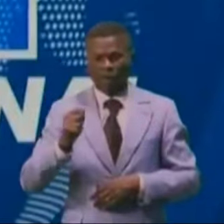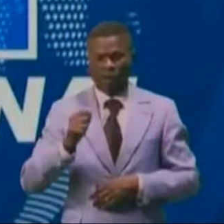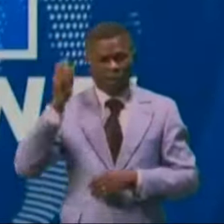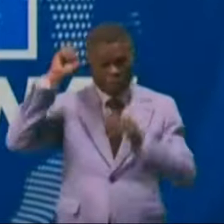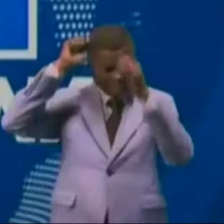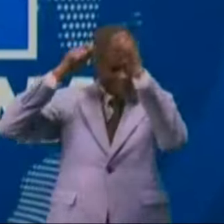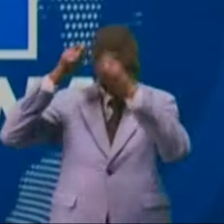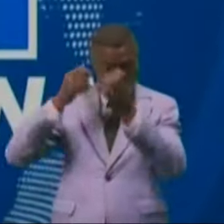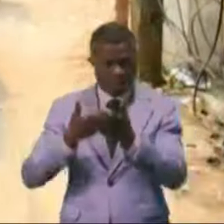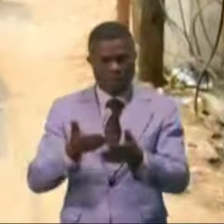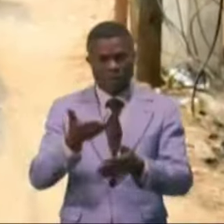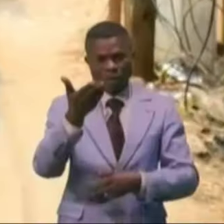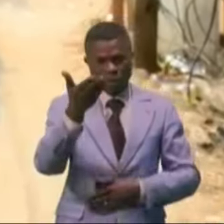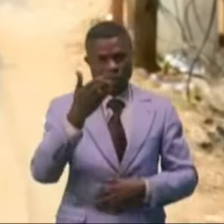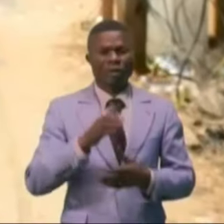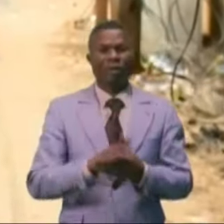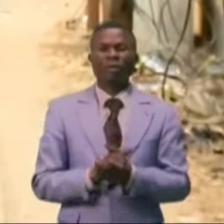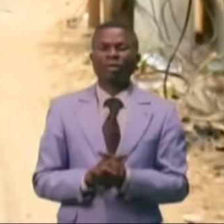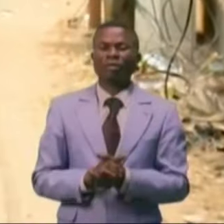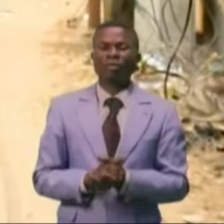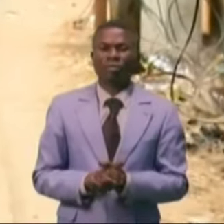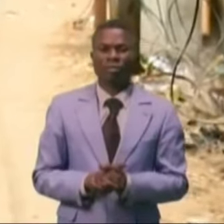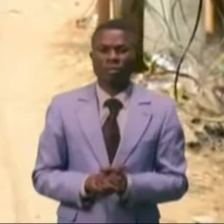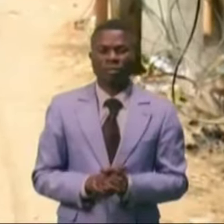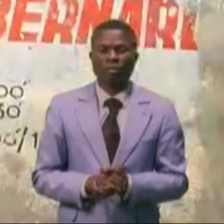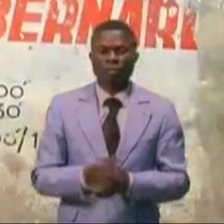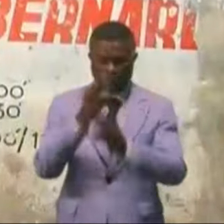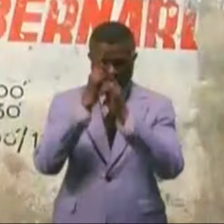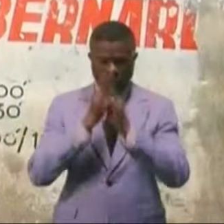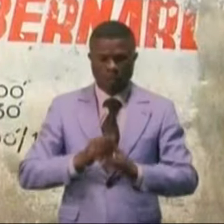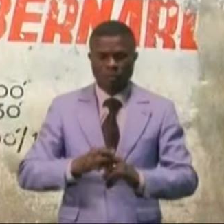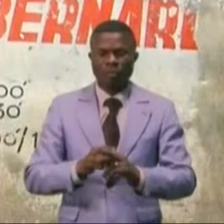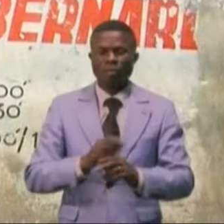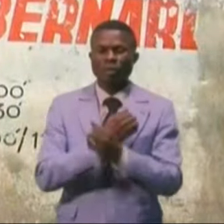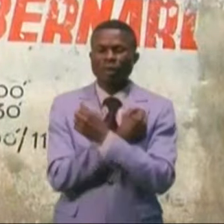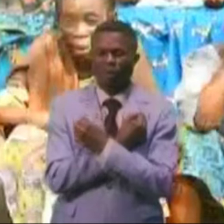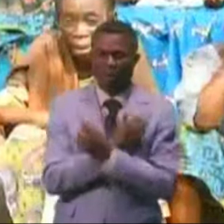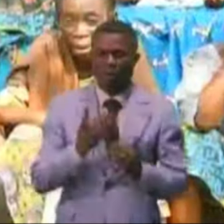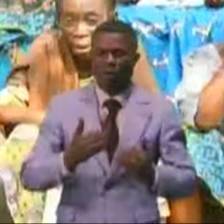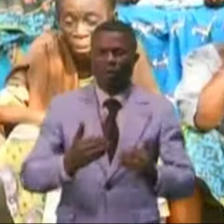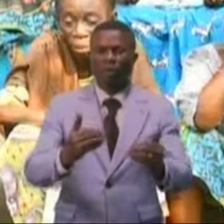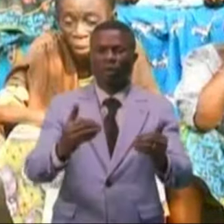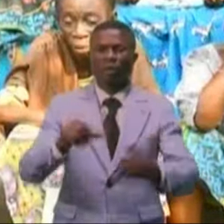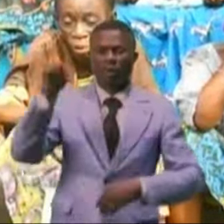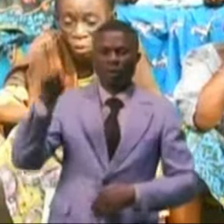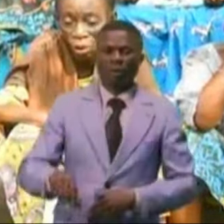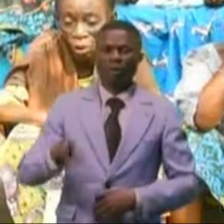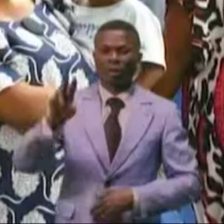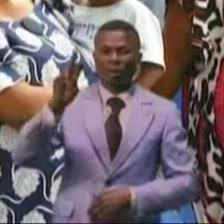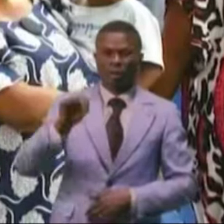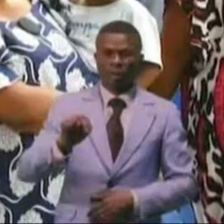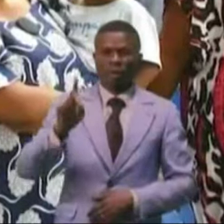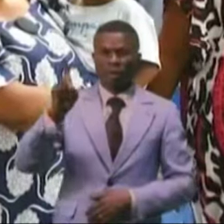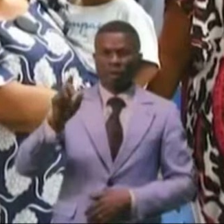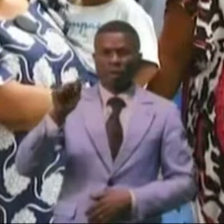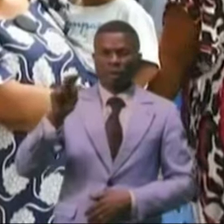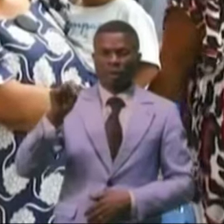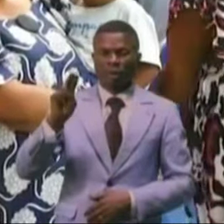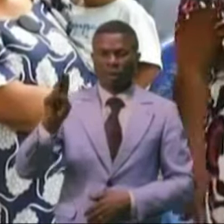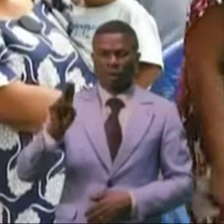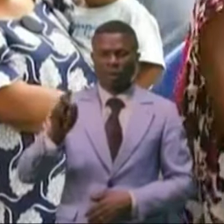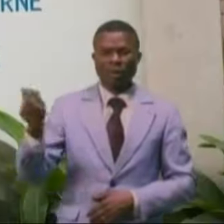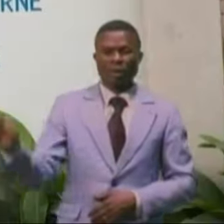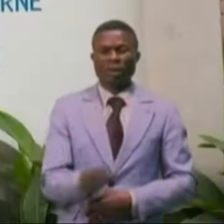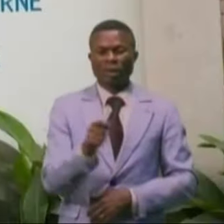Yvette Mankoutima. C'est un élan de solidarité qui se poursuit au quartier Ndanou et Salongo dans la commune